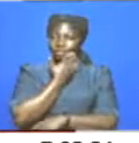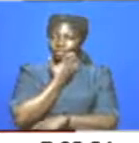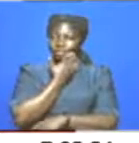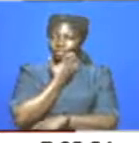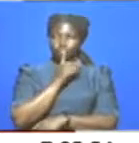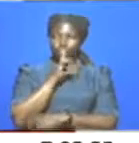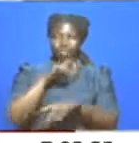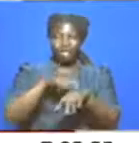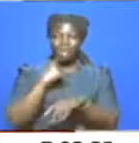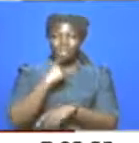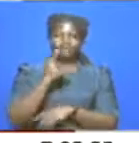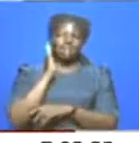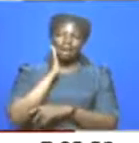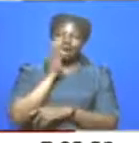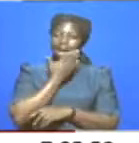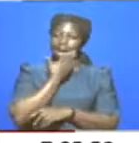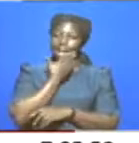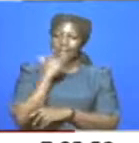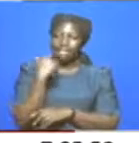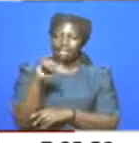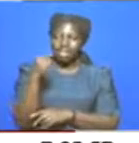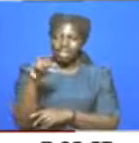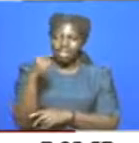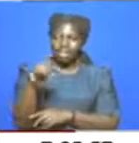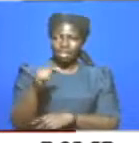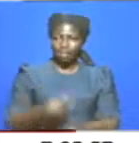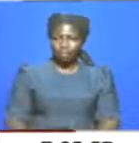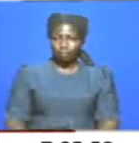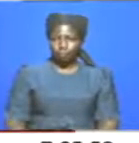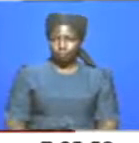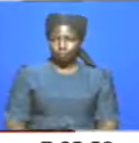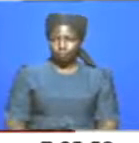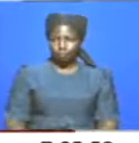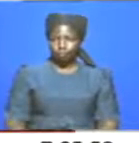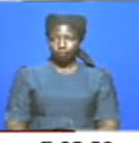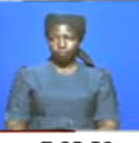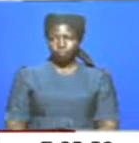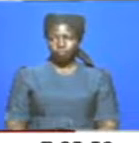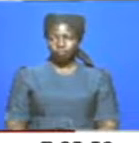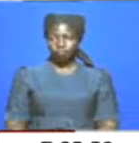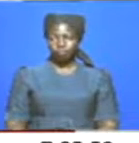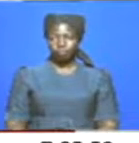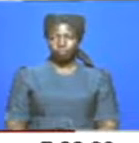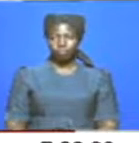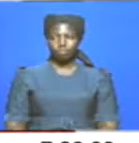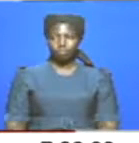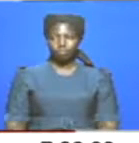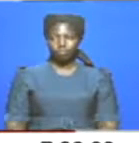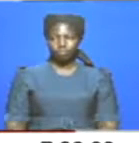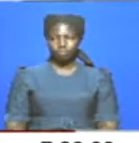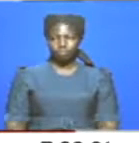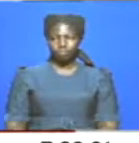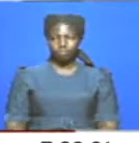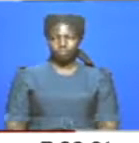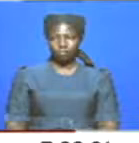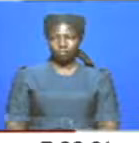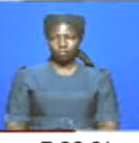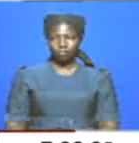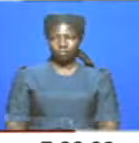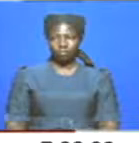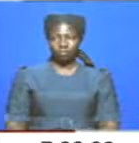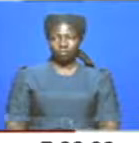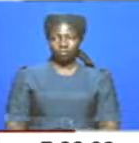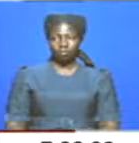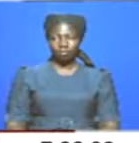tukisema rangi ya kijani kibichi, rangi ya kijani kibichi ama kijani kibichi, green